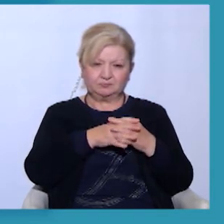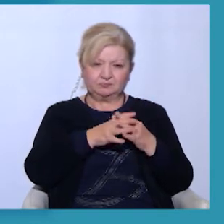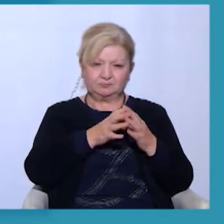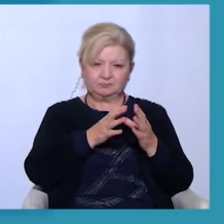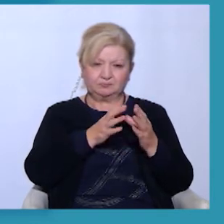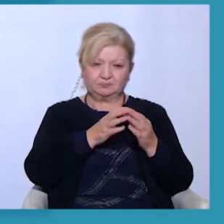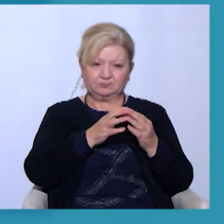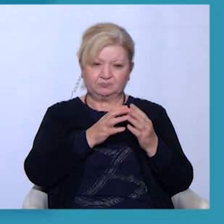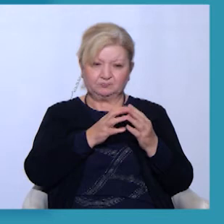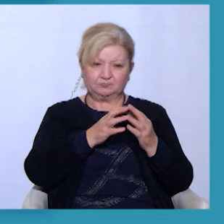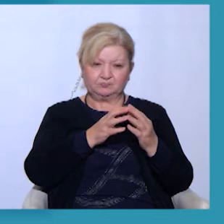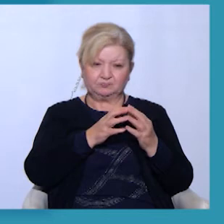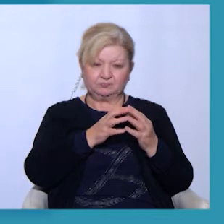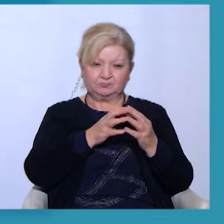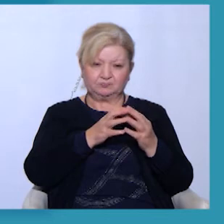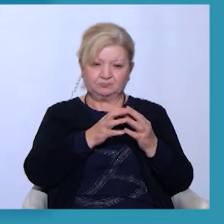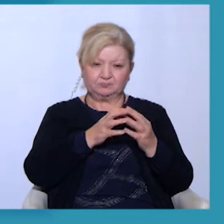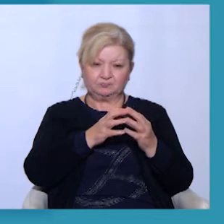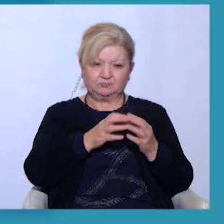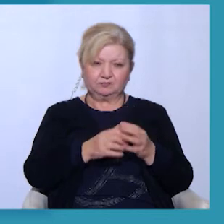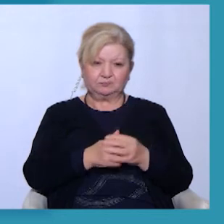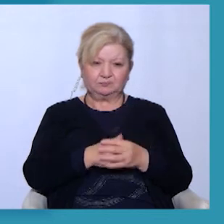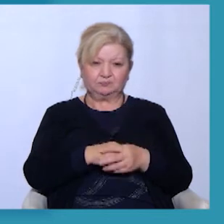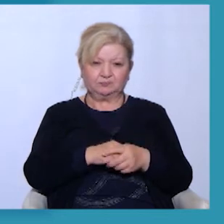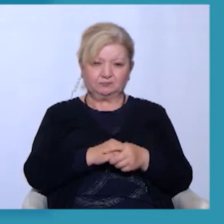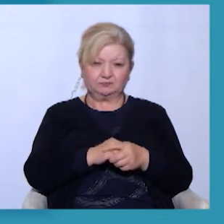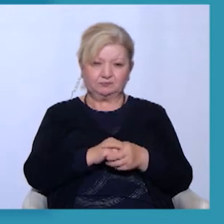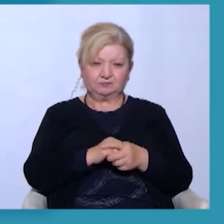ქსილოფონისტი. ძალიან გამეხარდა რომ კომპოსის პირალში გადავედი.